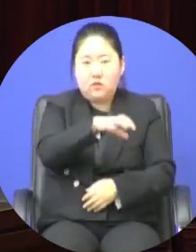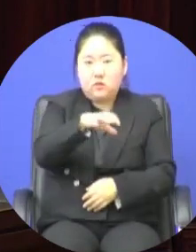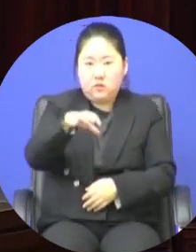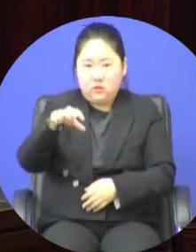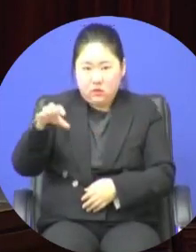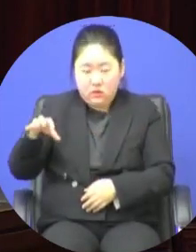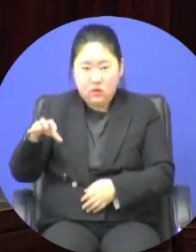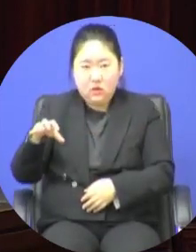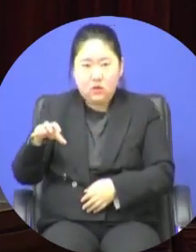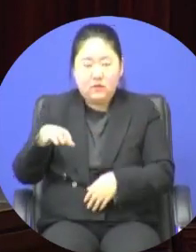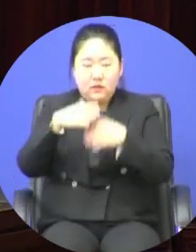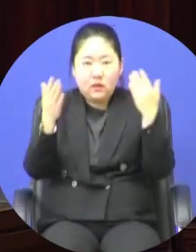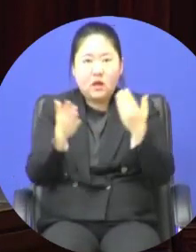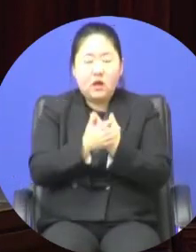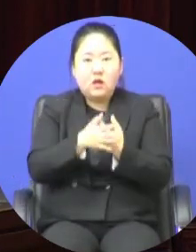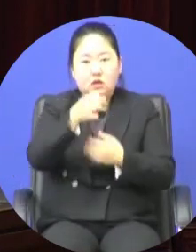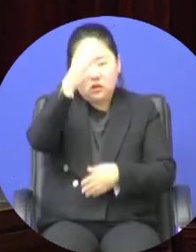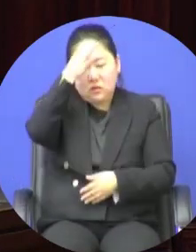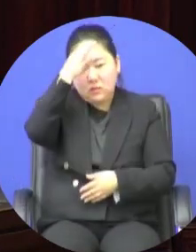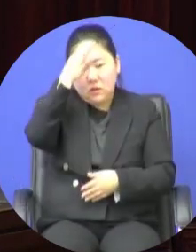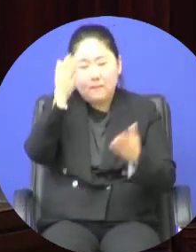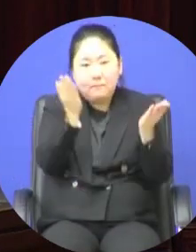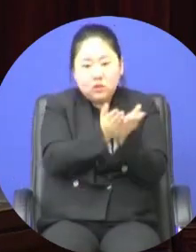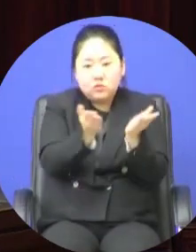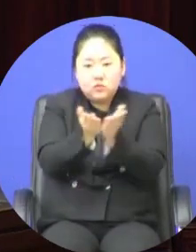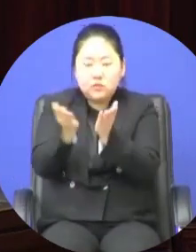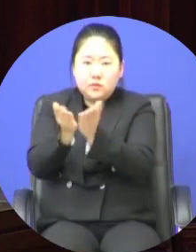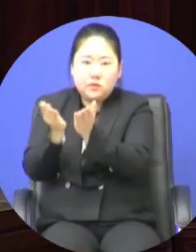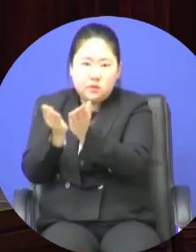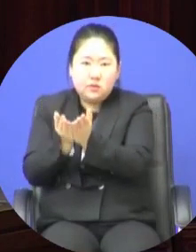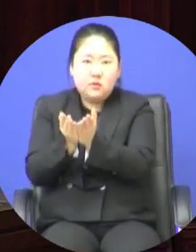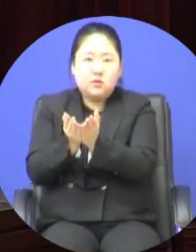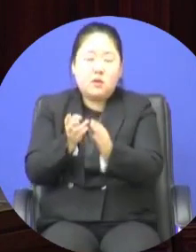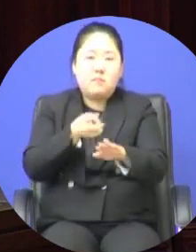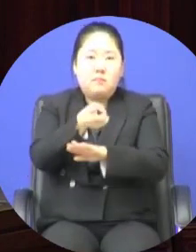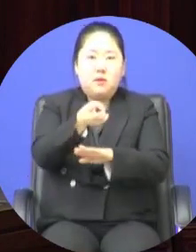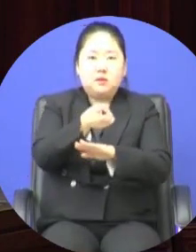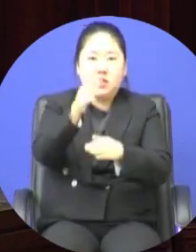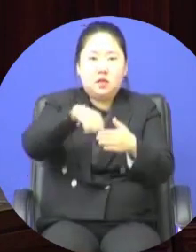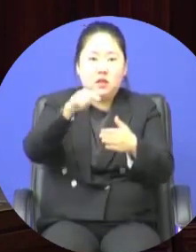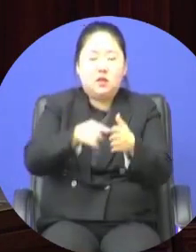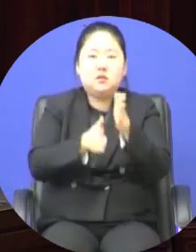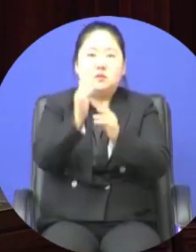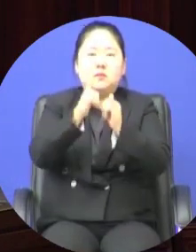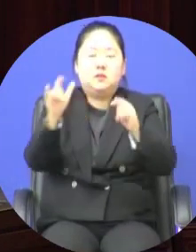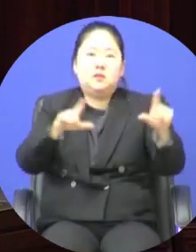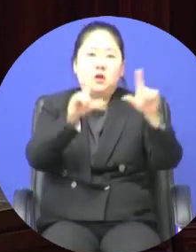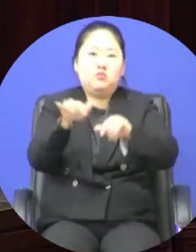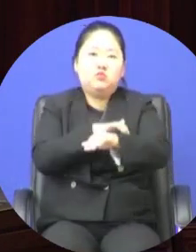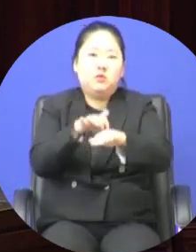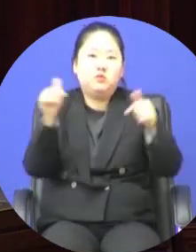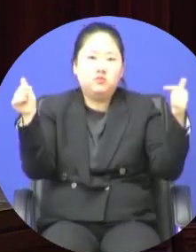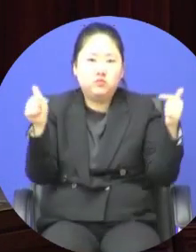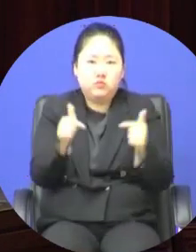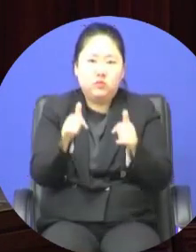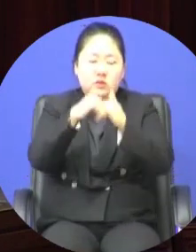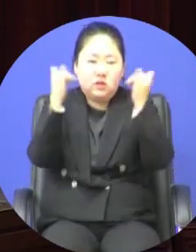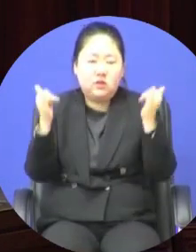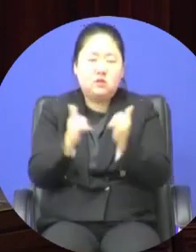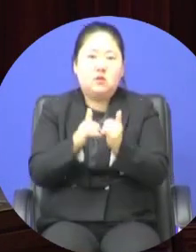특성과 이용 목적이 반영된 맞춤형으로 계획하여 시민의 생활 속 불편을 개선하고 사회적 비용을